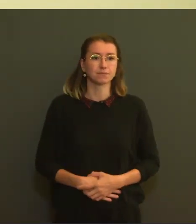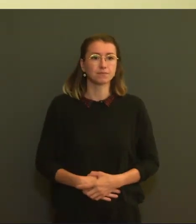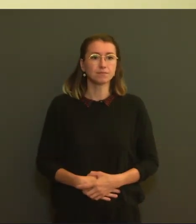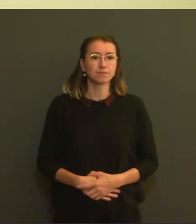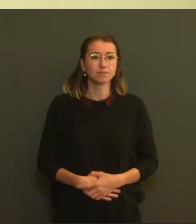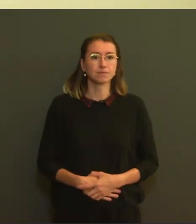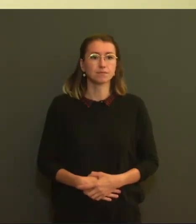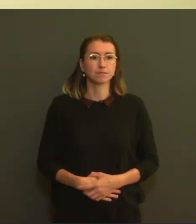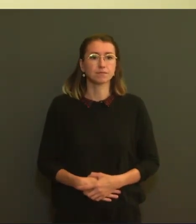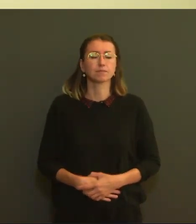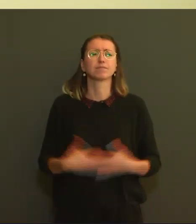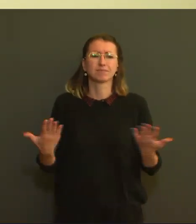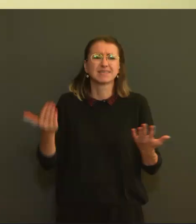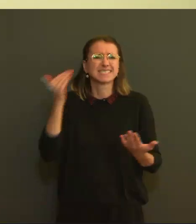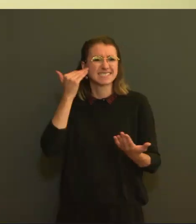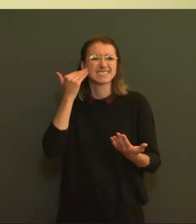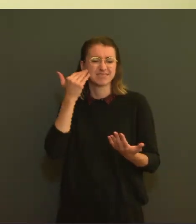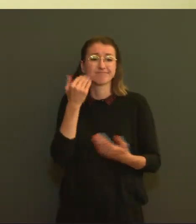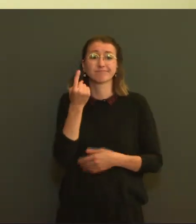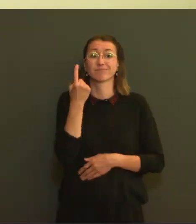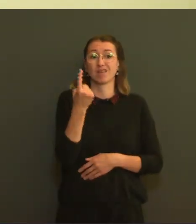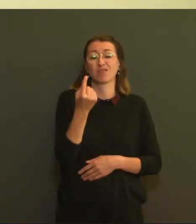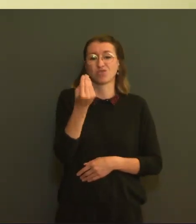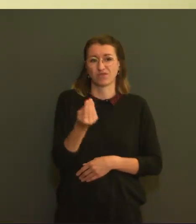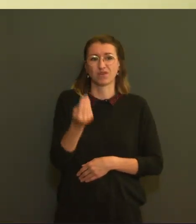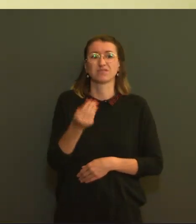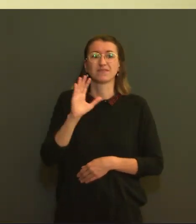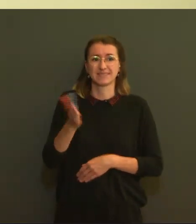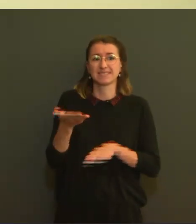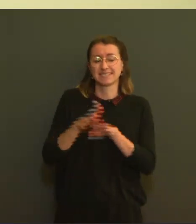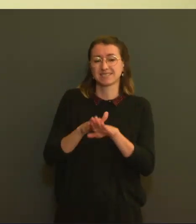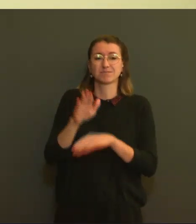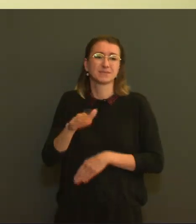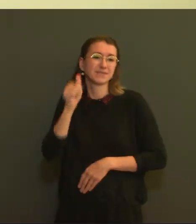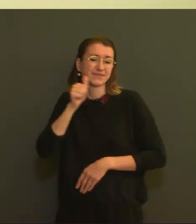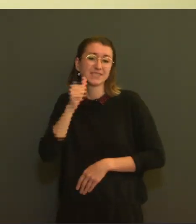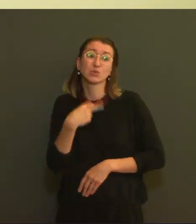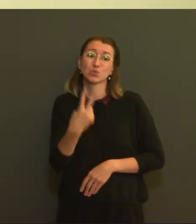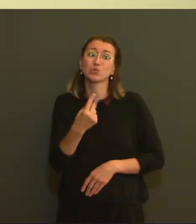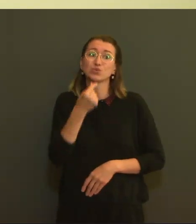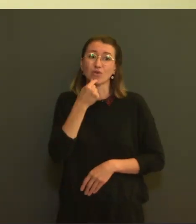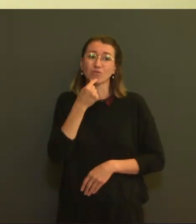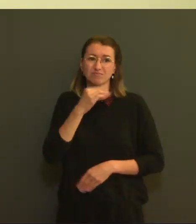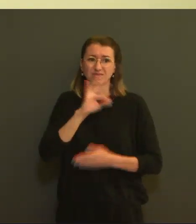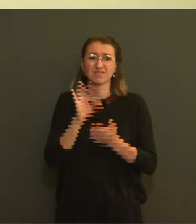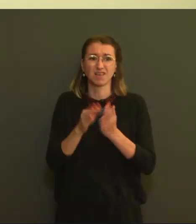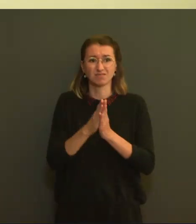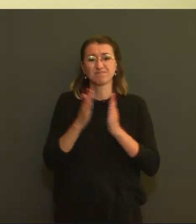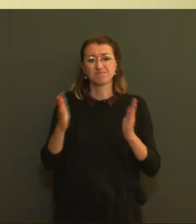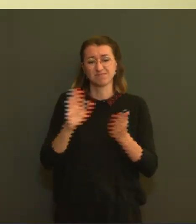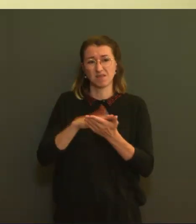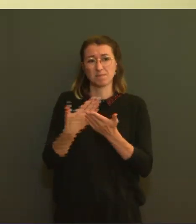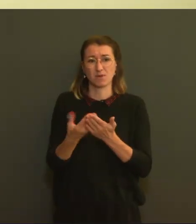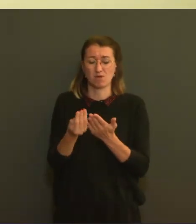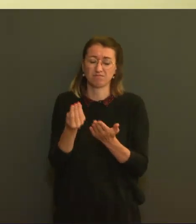sait qu'un enfant, un décès a été observé chez une petite fille de 12 ans au cours de la période concernée par ce rapport. Je rappelle